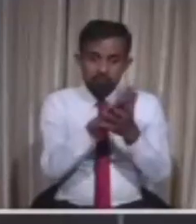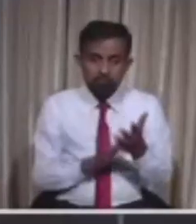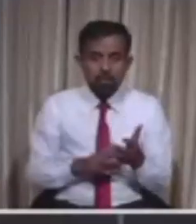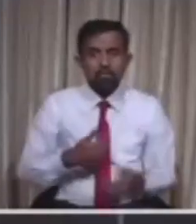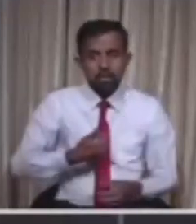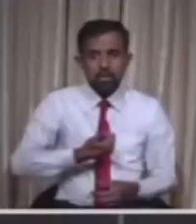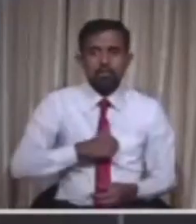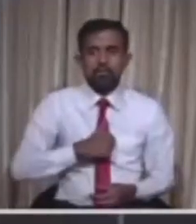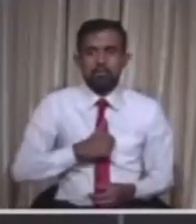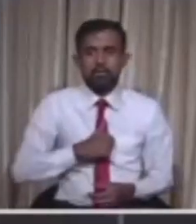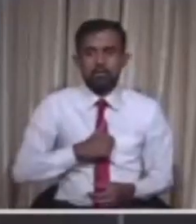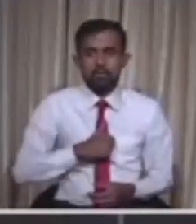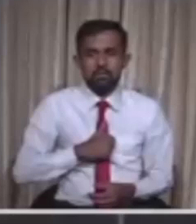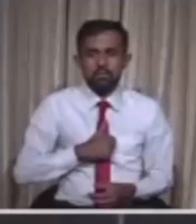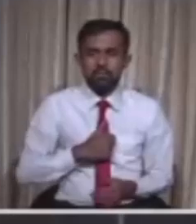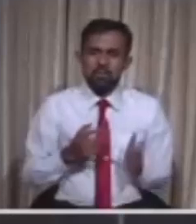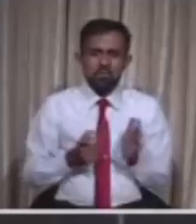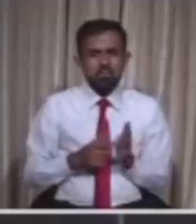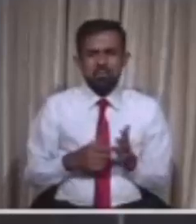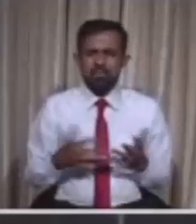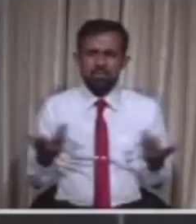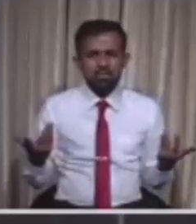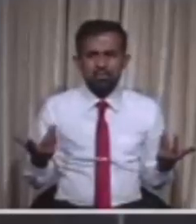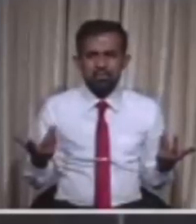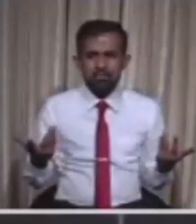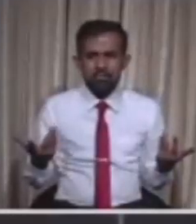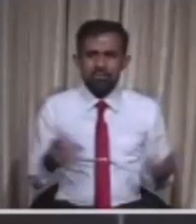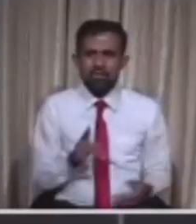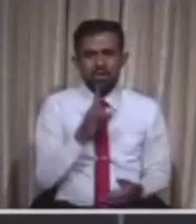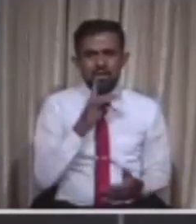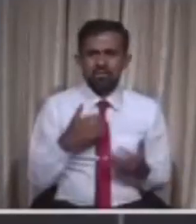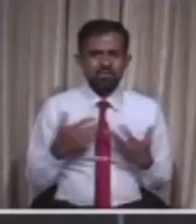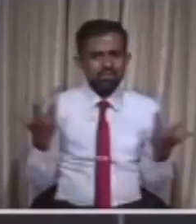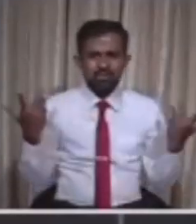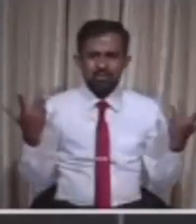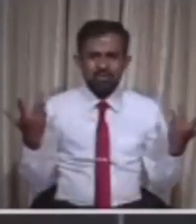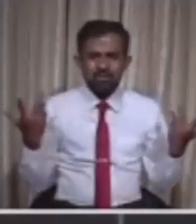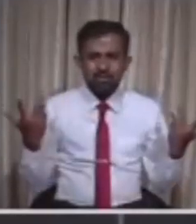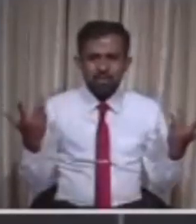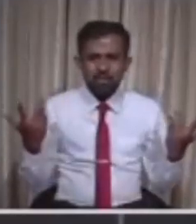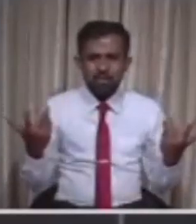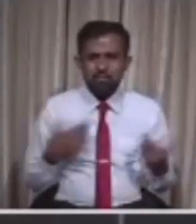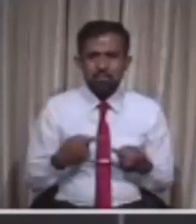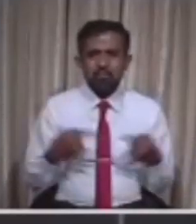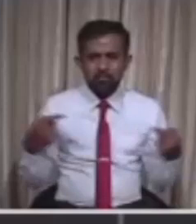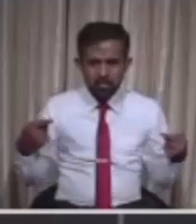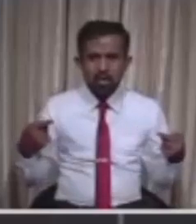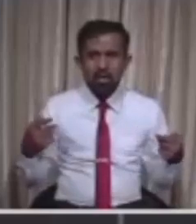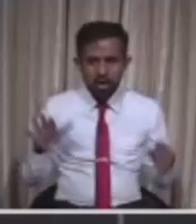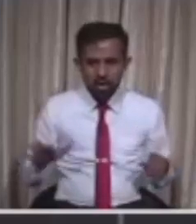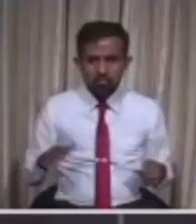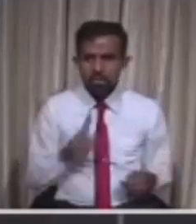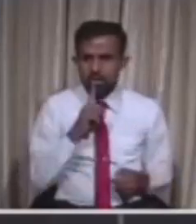එකඟයි අය මම බය වෙන්න ඕනේ නැහැ ඒක කියන්න මම ලැජ්ජ වෙන්න ඕනේ නැහැ ඒක කියන්න මම විපක්ෂයේ හිටියද මට ඒක